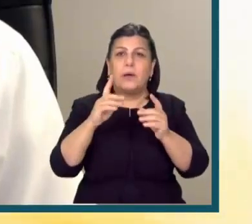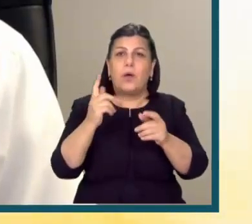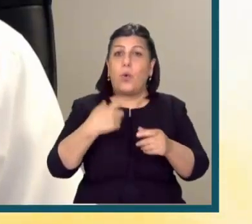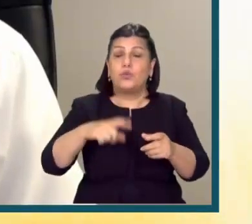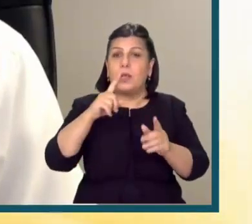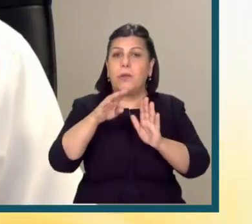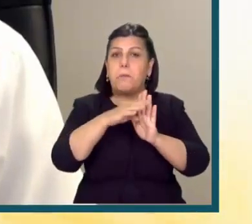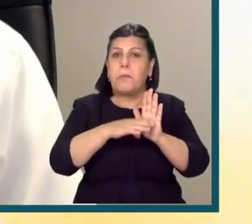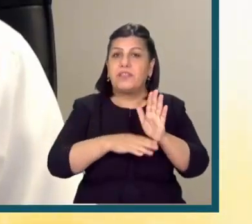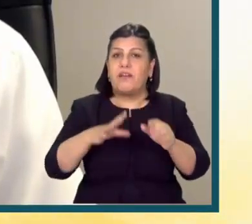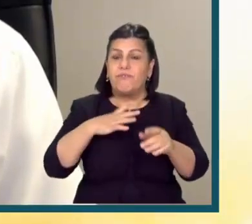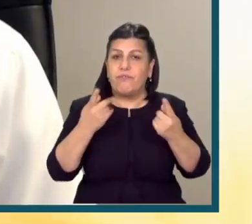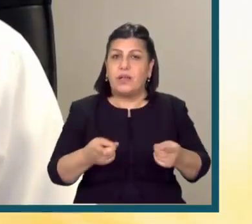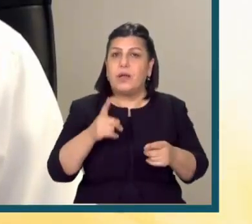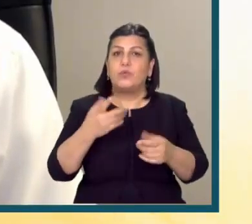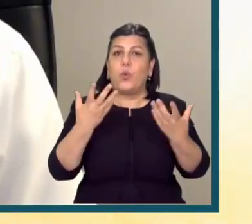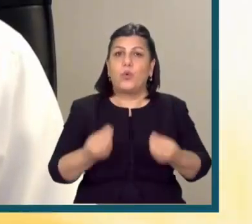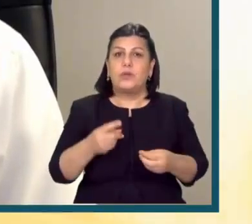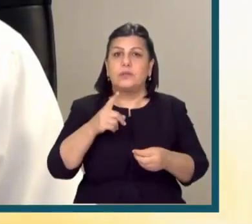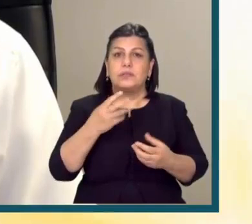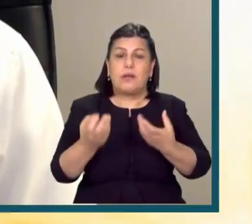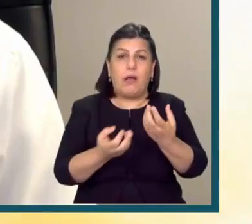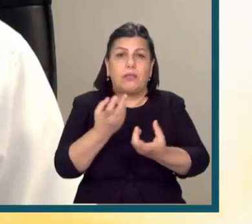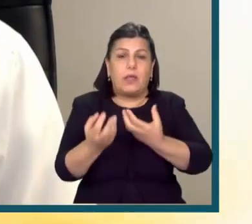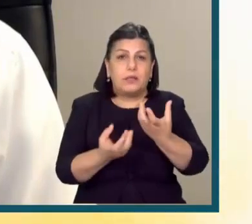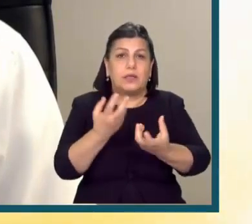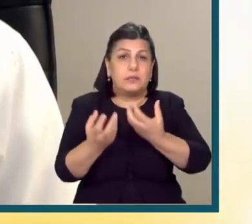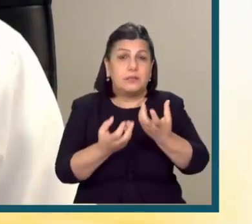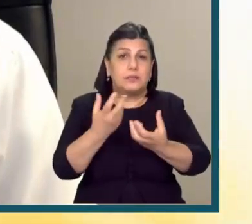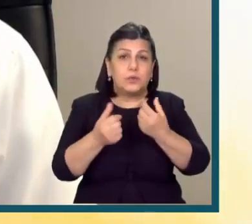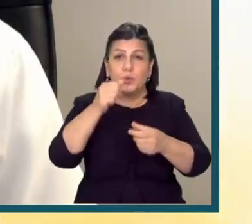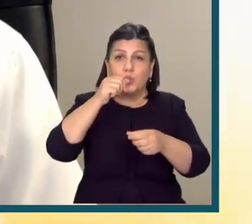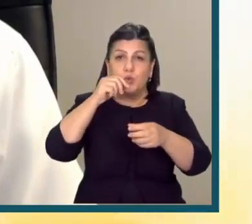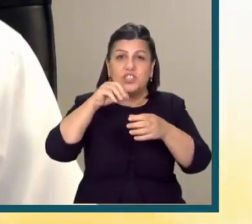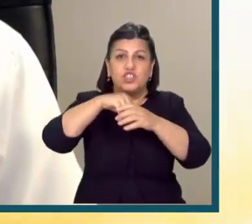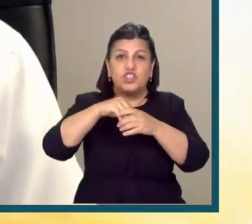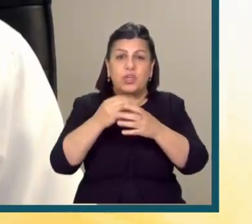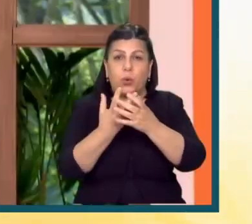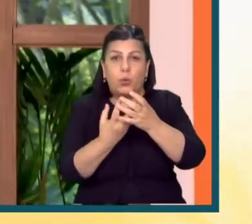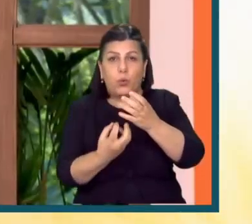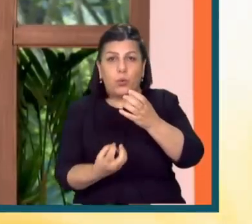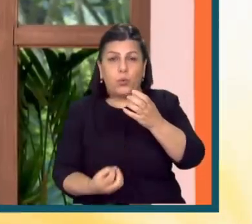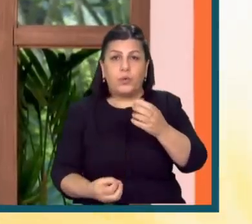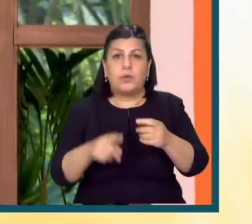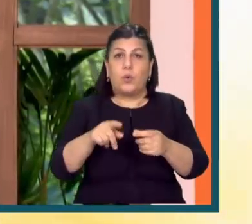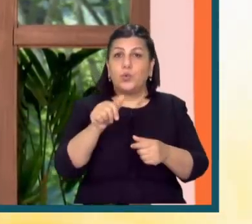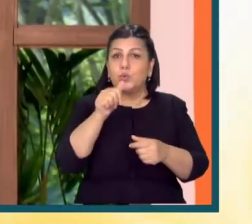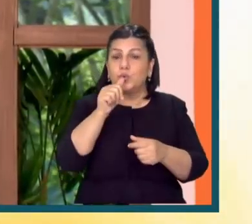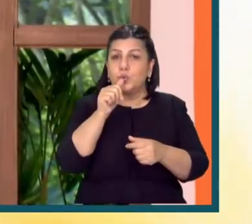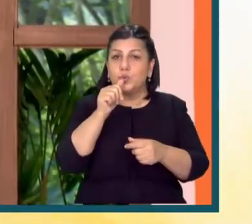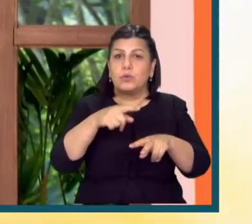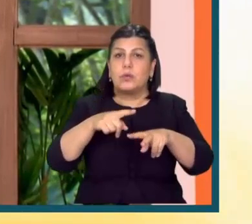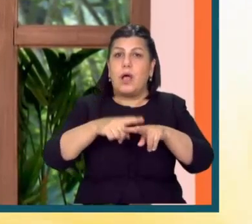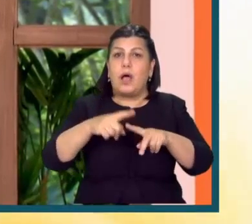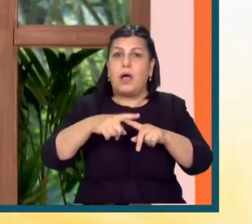Bu silikatlar ne oluyor? Siz kaynattığınız zaman suya geçiyor. O suyu işte